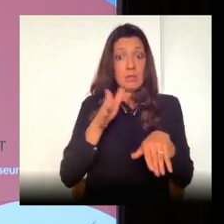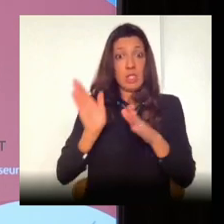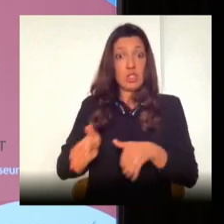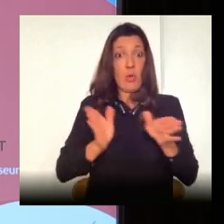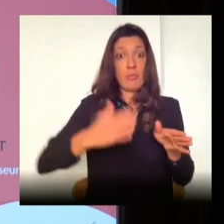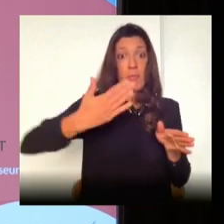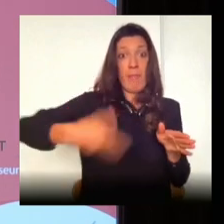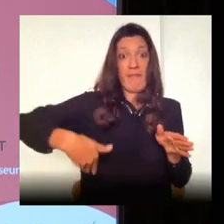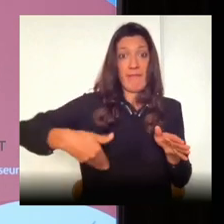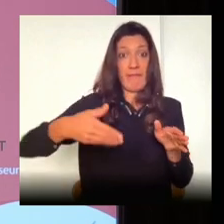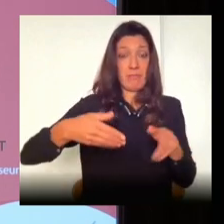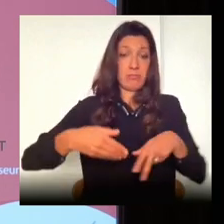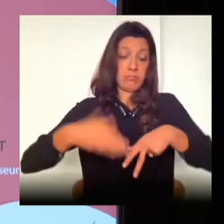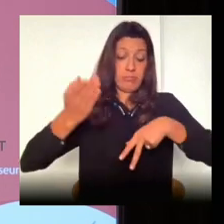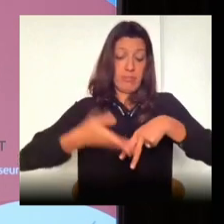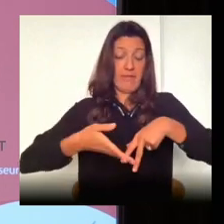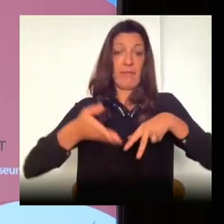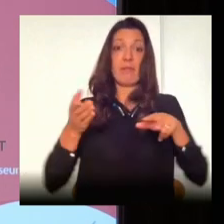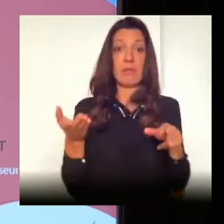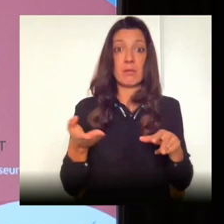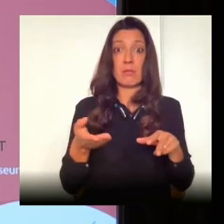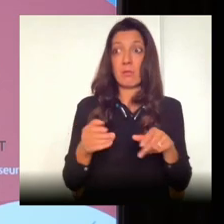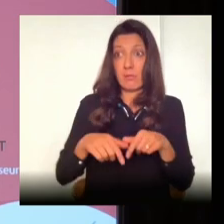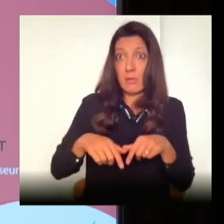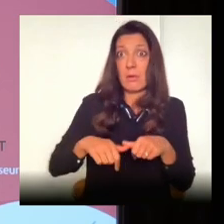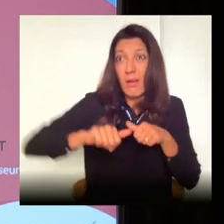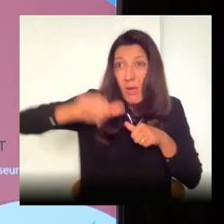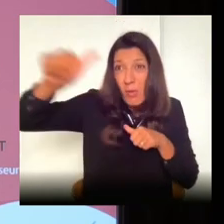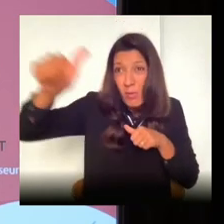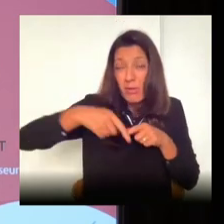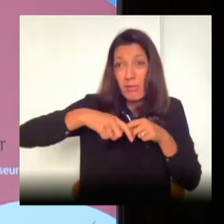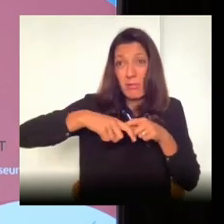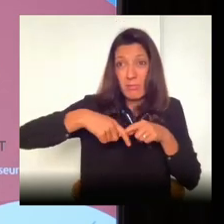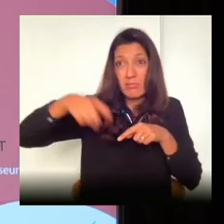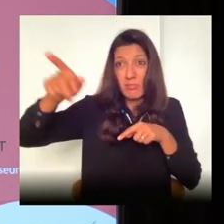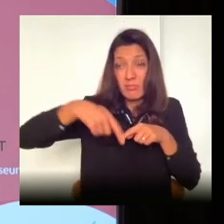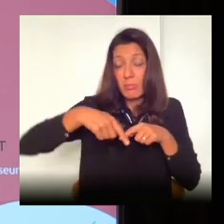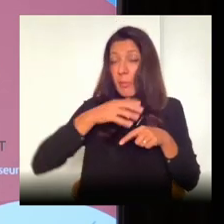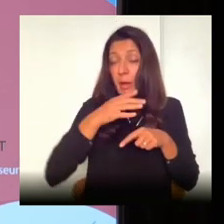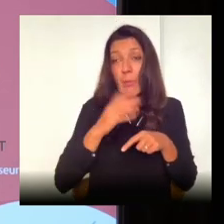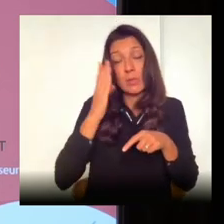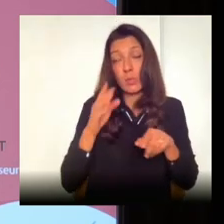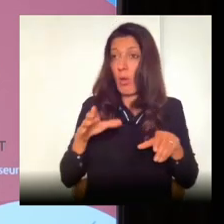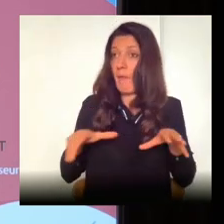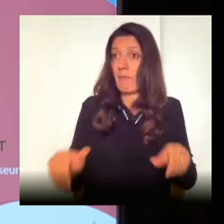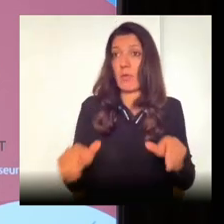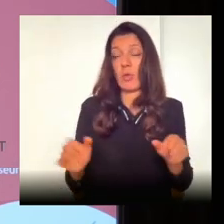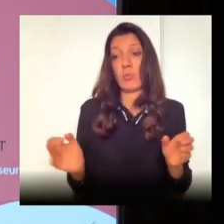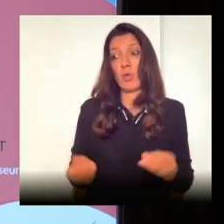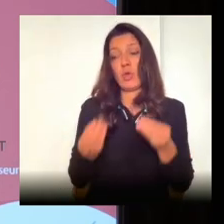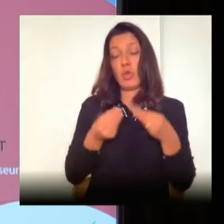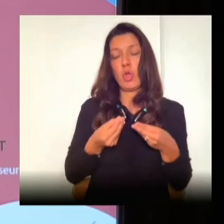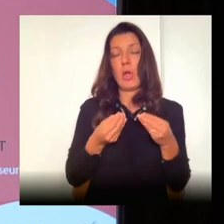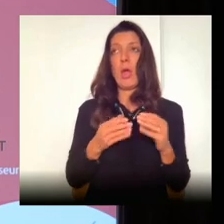pas faire des kilomètres, ils aimeraient bien avoir un fauteuil pour les soulager de temps en temps. Voilà, il y a énormément de choses à